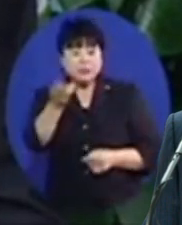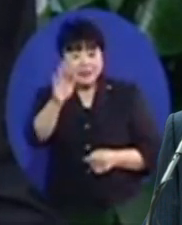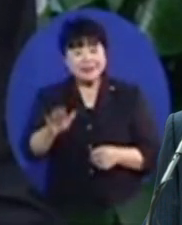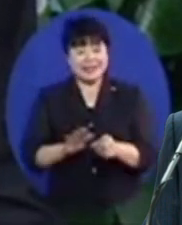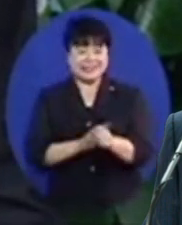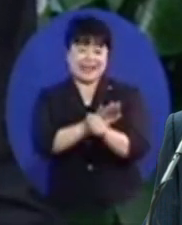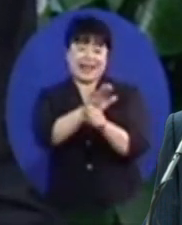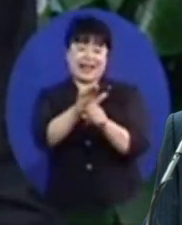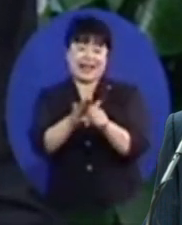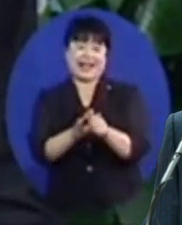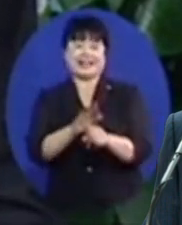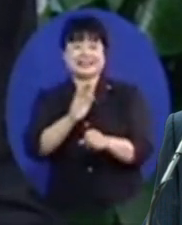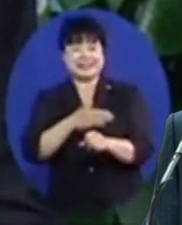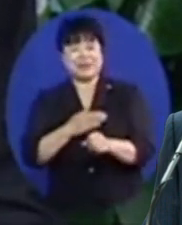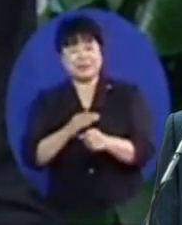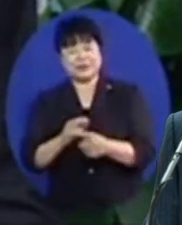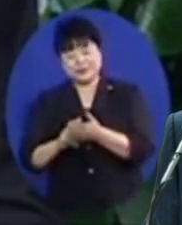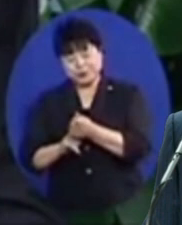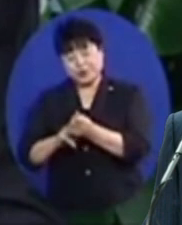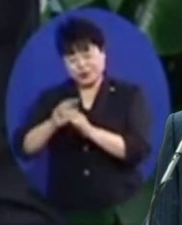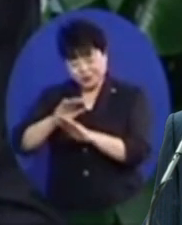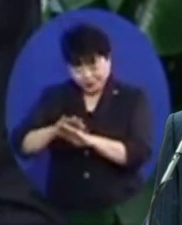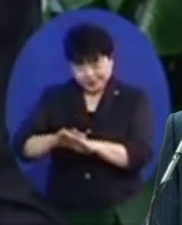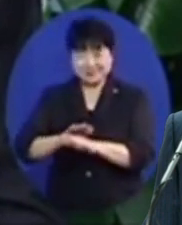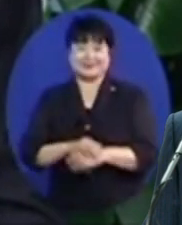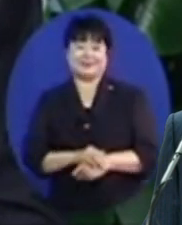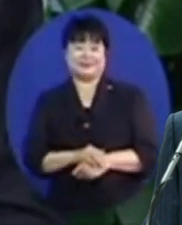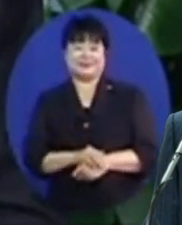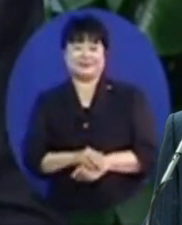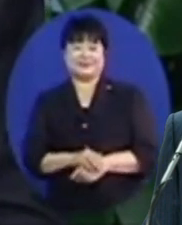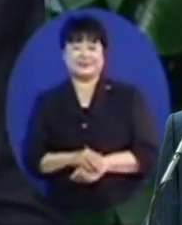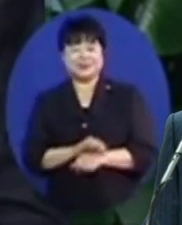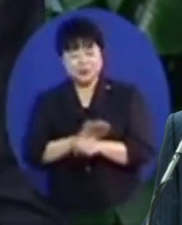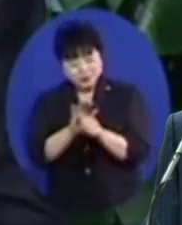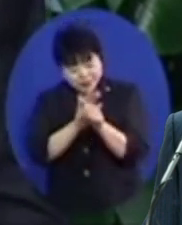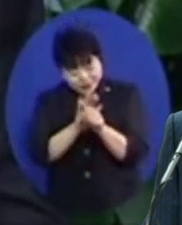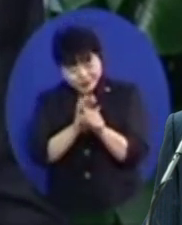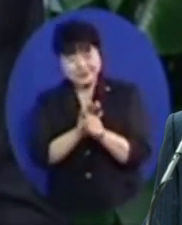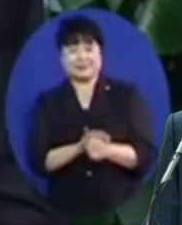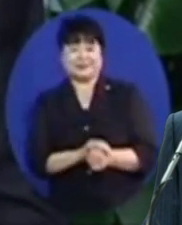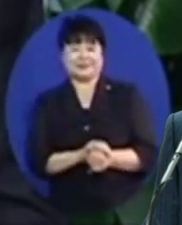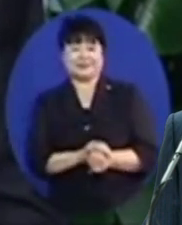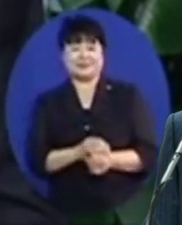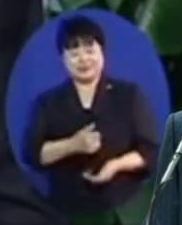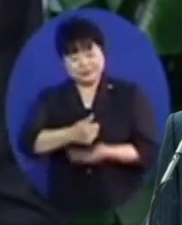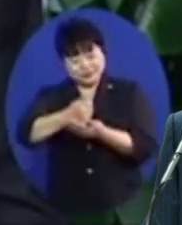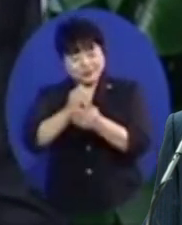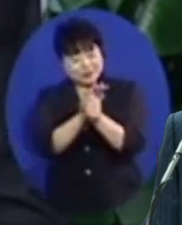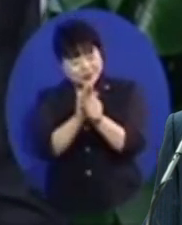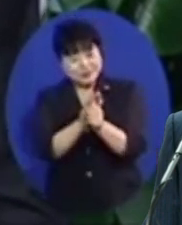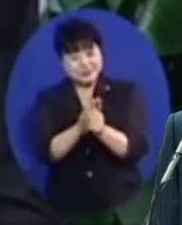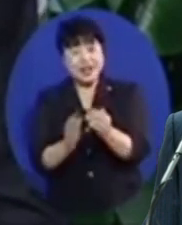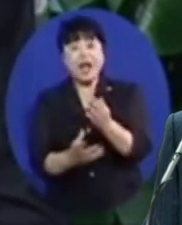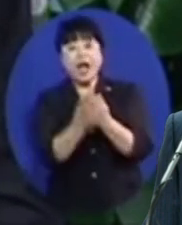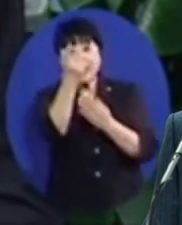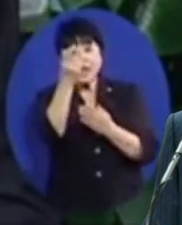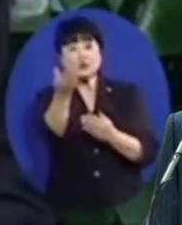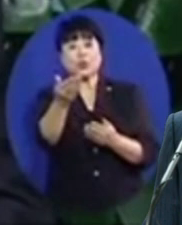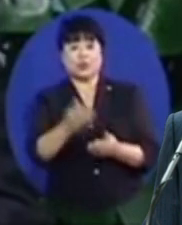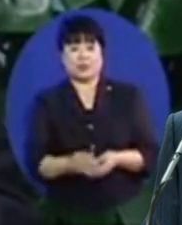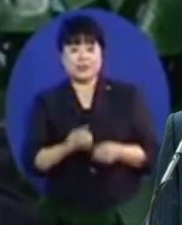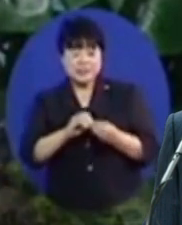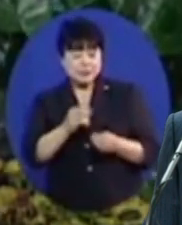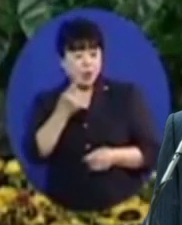사랑은 잘못한 것을 다 덮어주고 감추어주고 위로해주고 격려해주어서 하나가 되게 하는 것입니다.